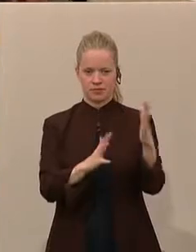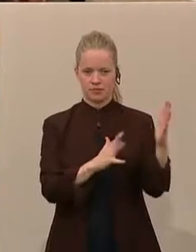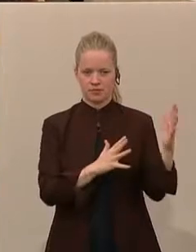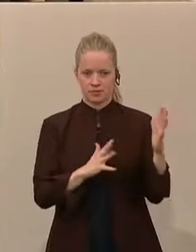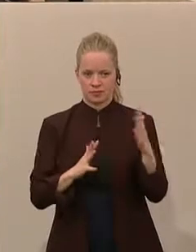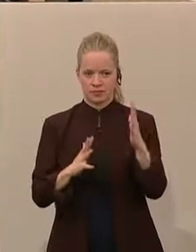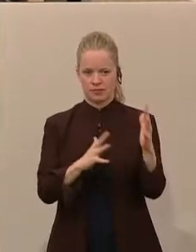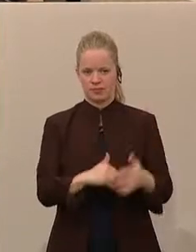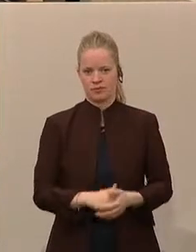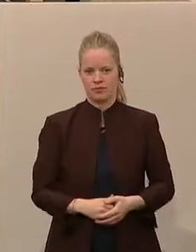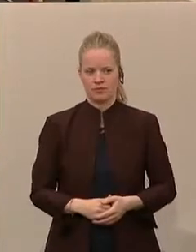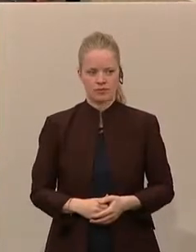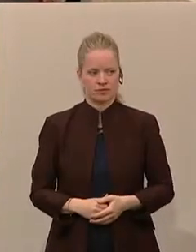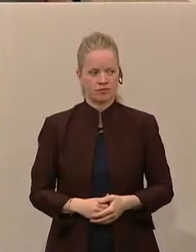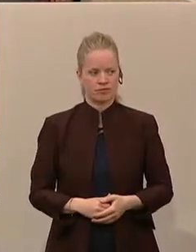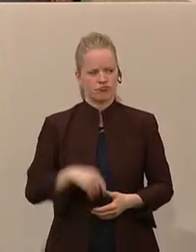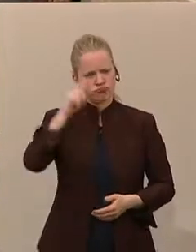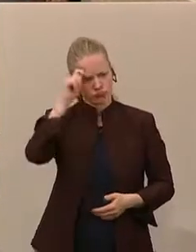Und meine sehr geschätzten Damen und Herren,